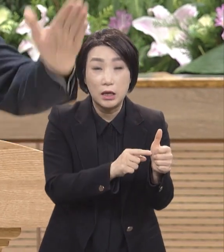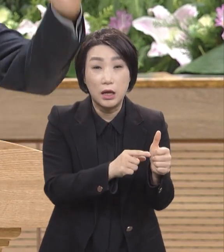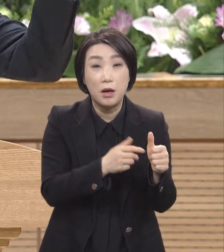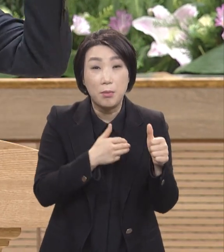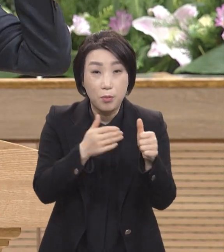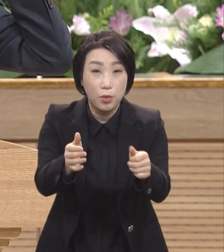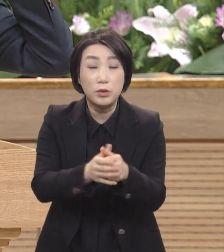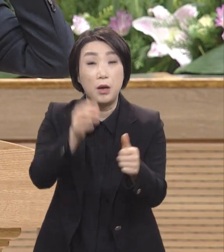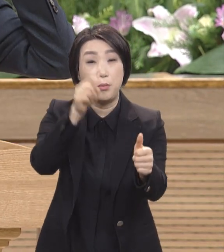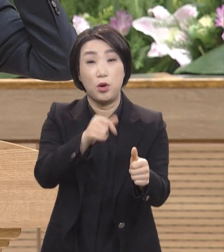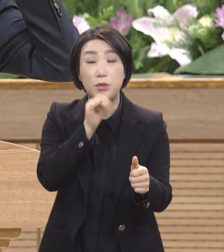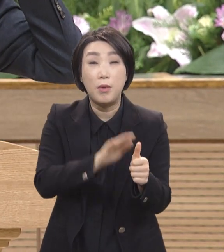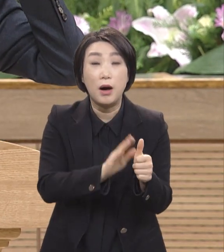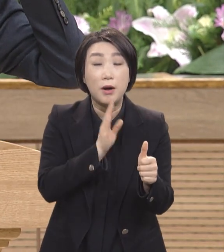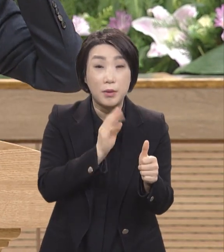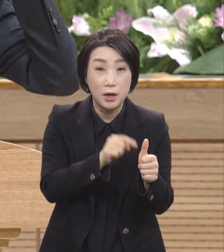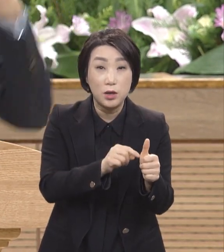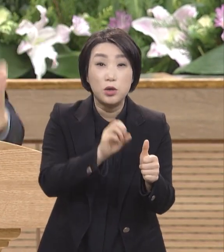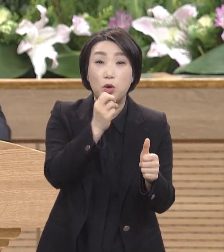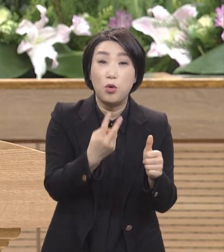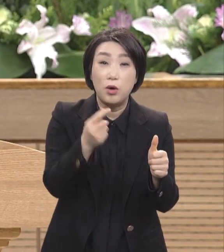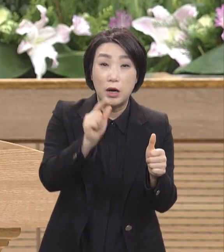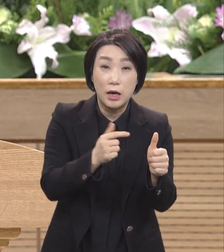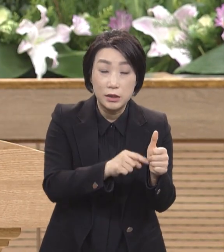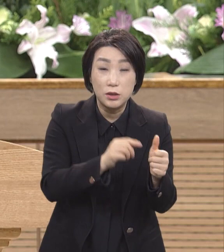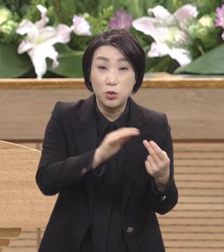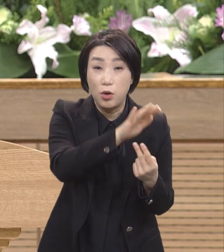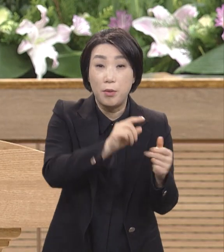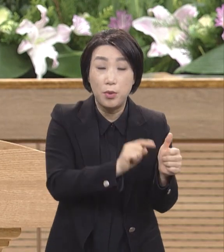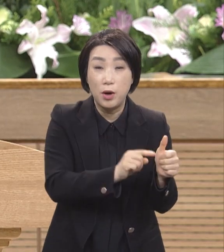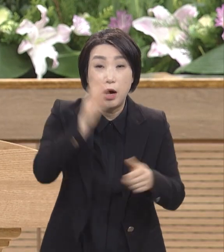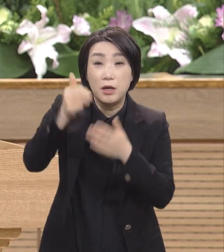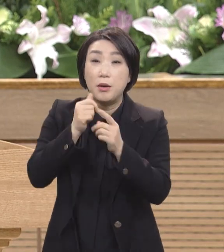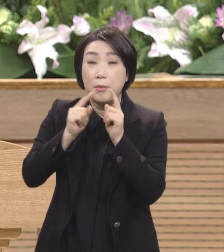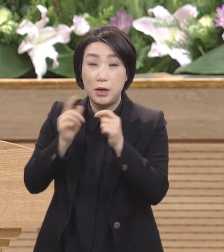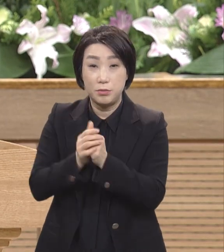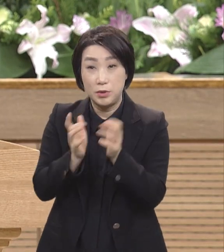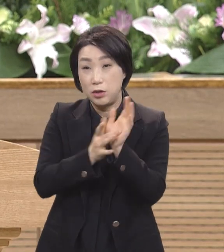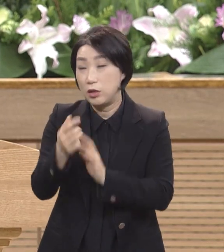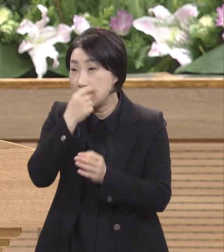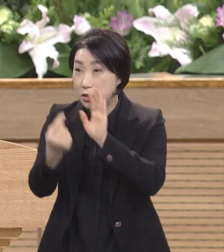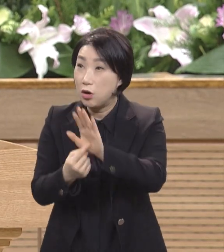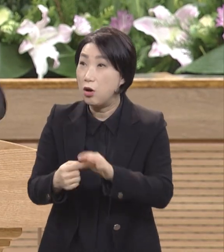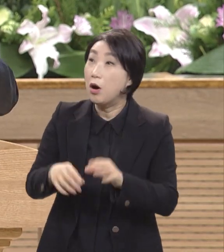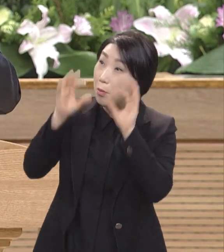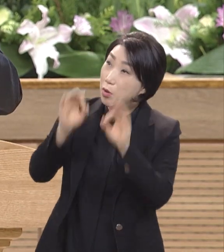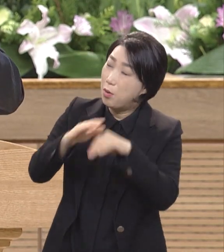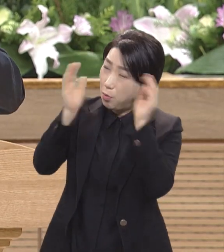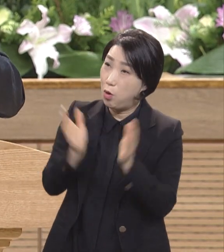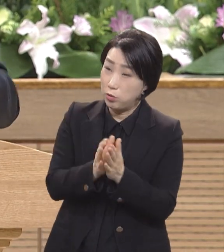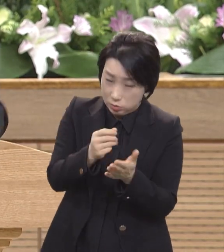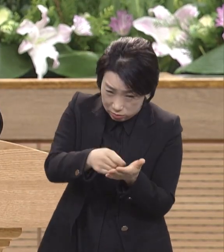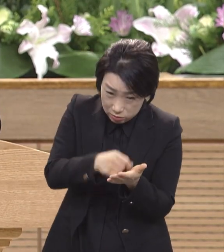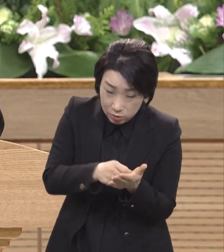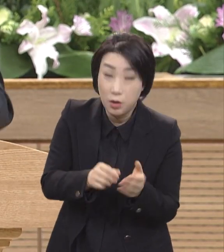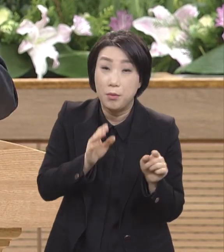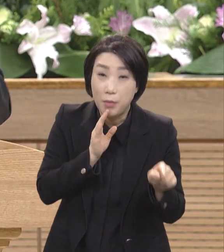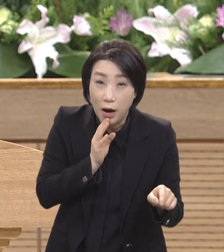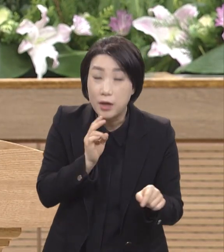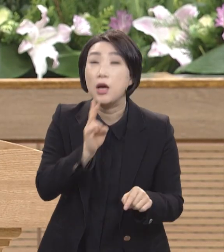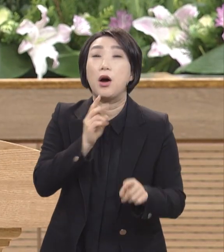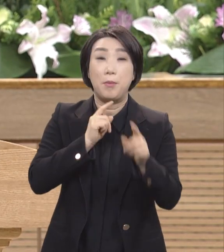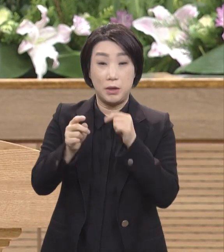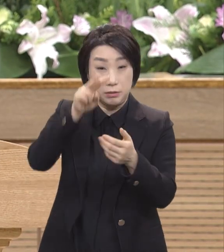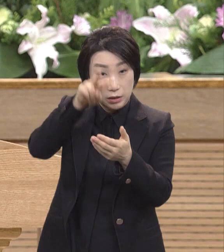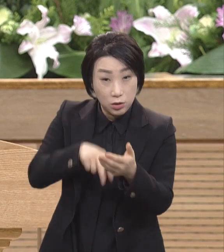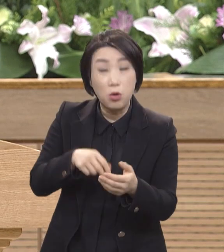요한은 하나님 말씀과 예수 그리스도의 증거 곧 자기의 본 것을 다 증거했느니라. 이 예언의 말씀을 읽는 자와